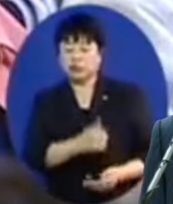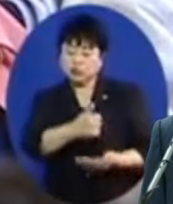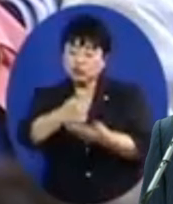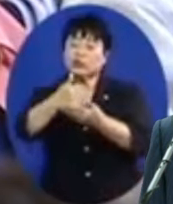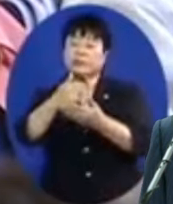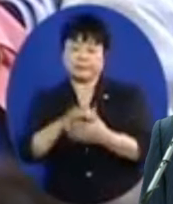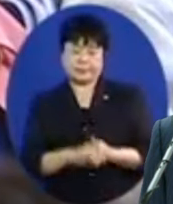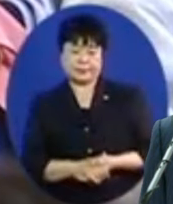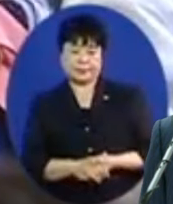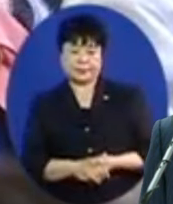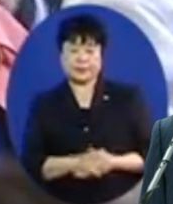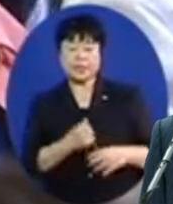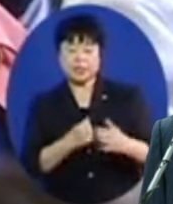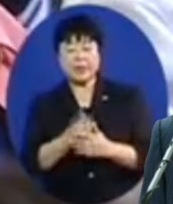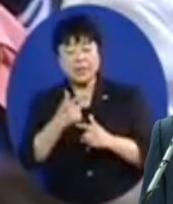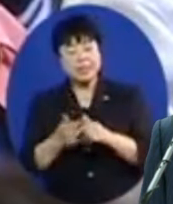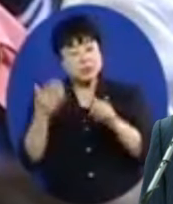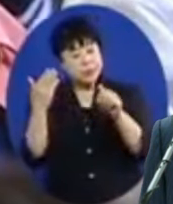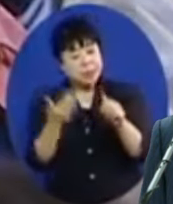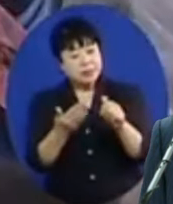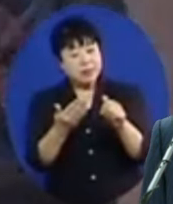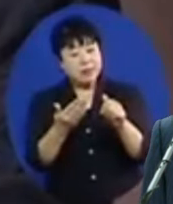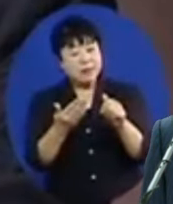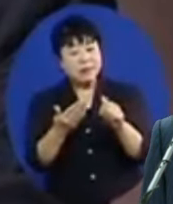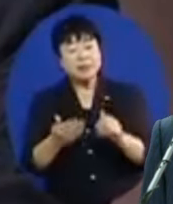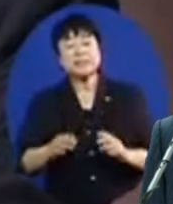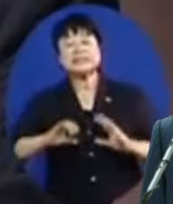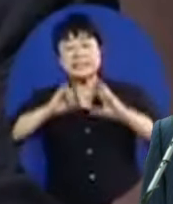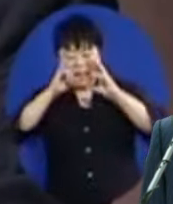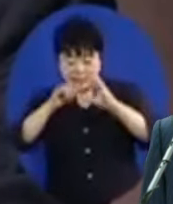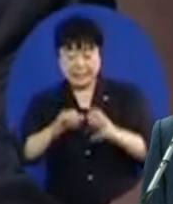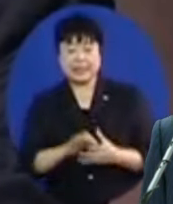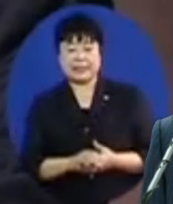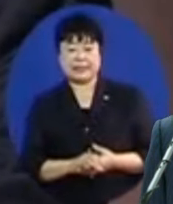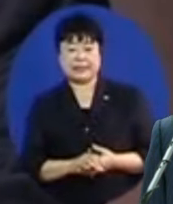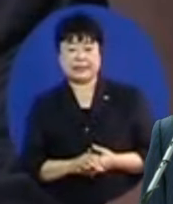것입니다. 그러므로 예수님이 이 세상에